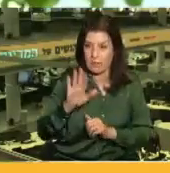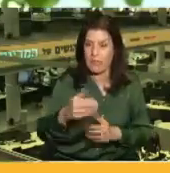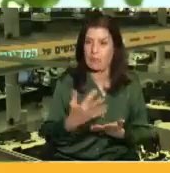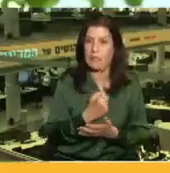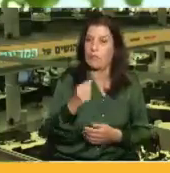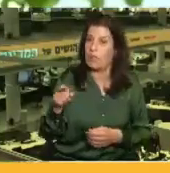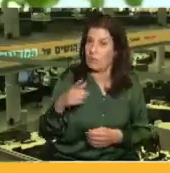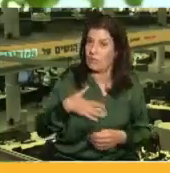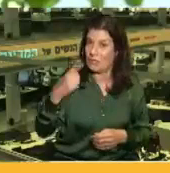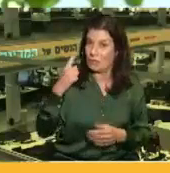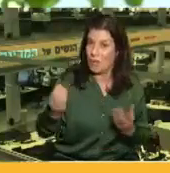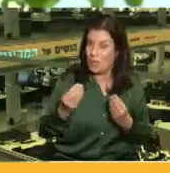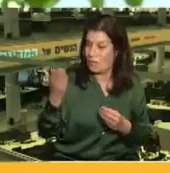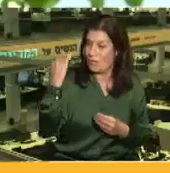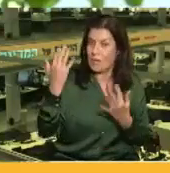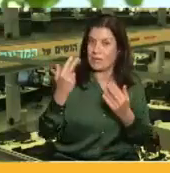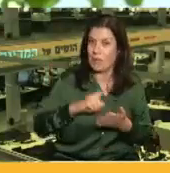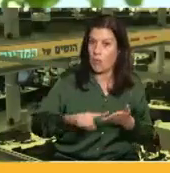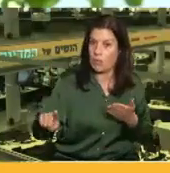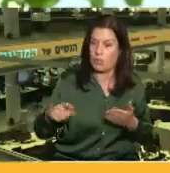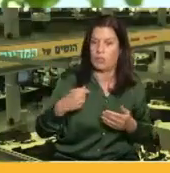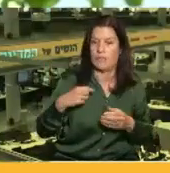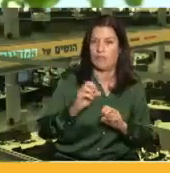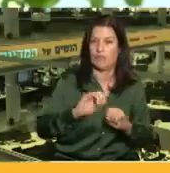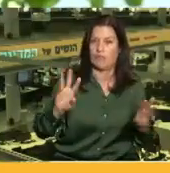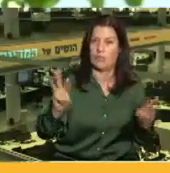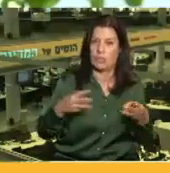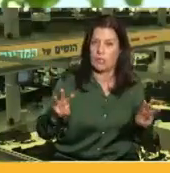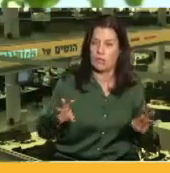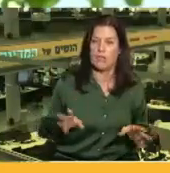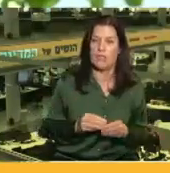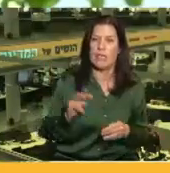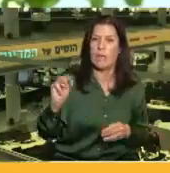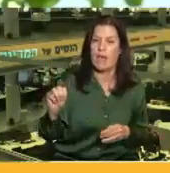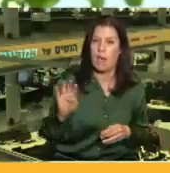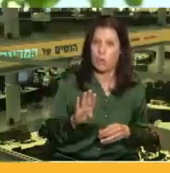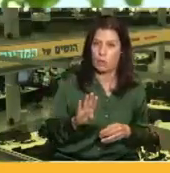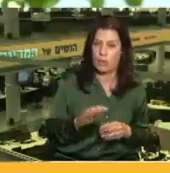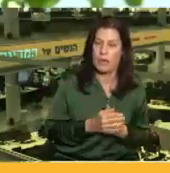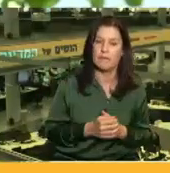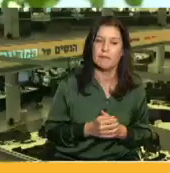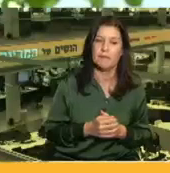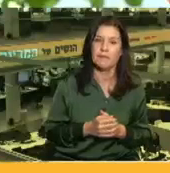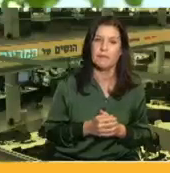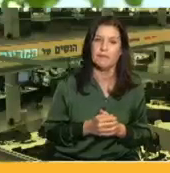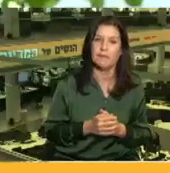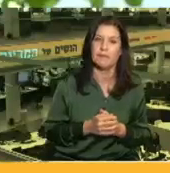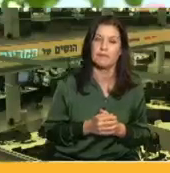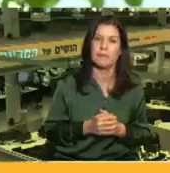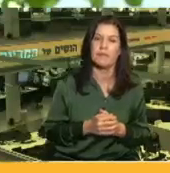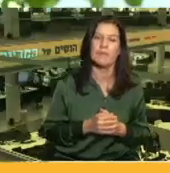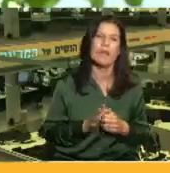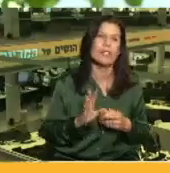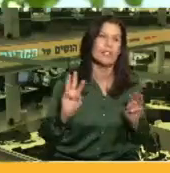חודשים, הוצאתי שיר יחד עם אניה בוקשטיין ואקו, שכל כולו היה הפן